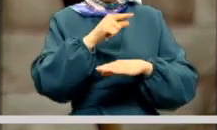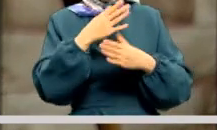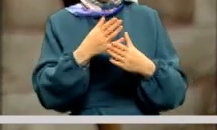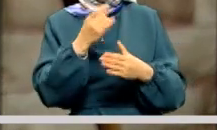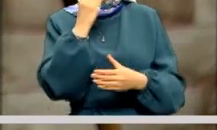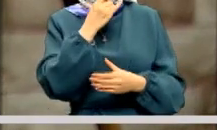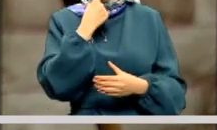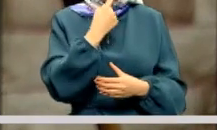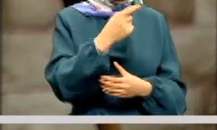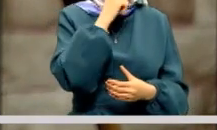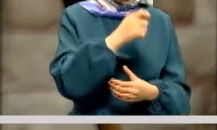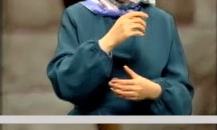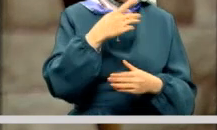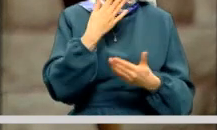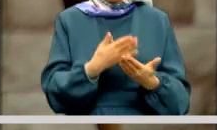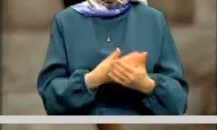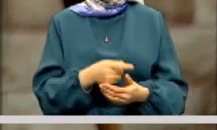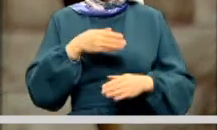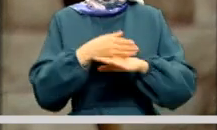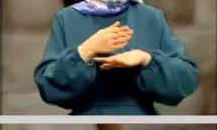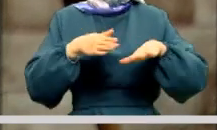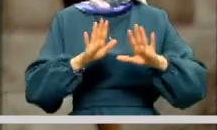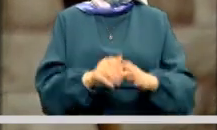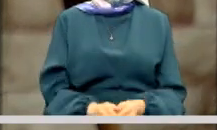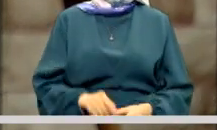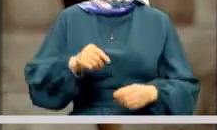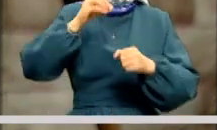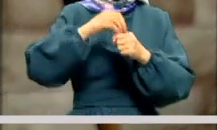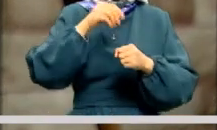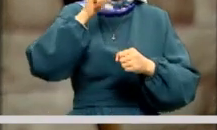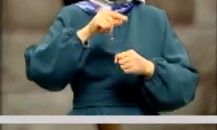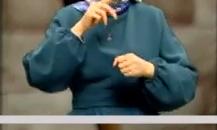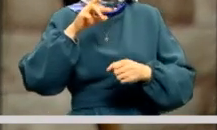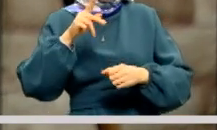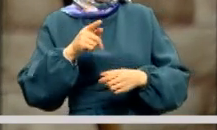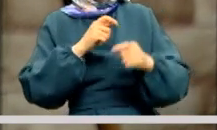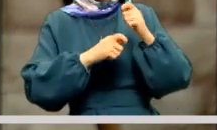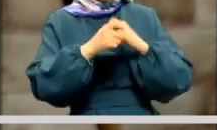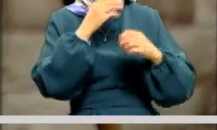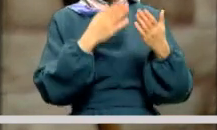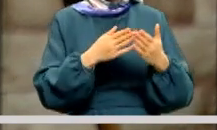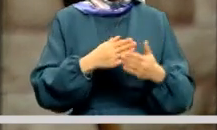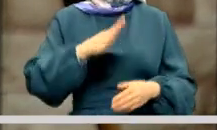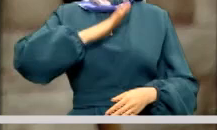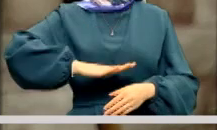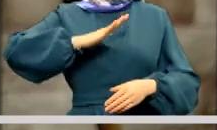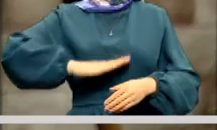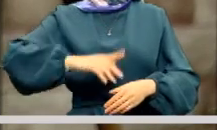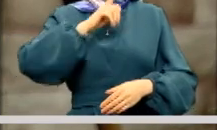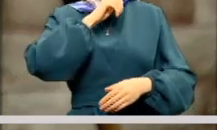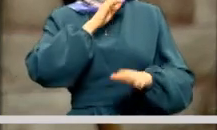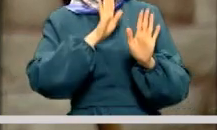varacak ifadelerle de muamelede bulunmak doğru değil Dolayısıyla bu tür durumlarda sabrı sükûneti ve